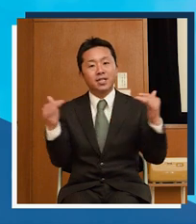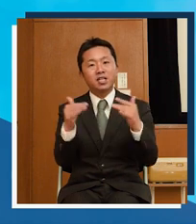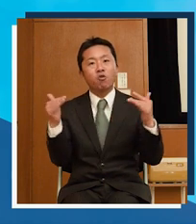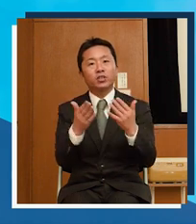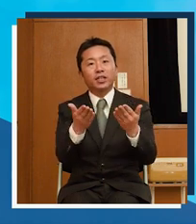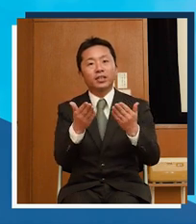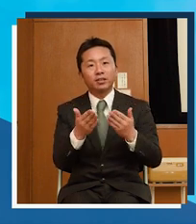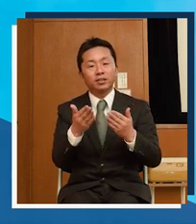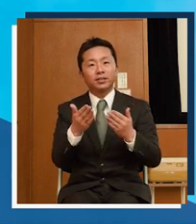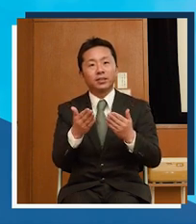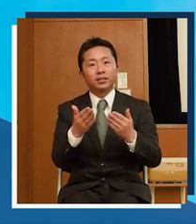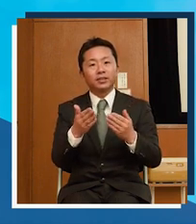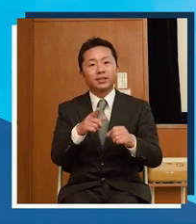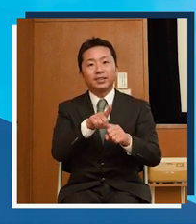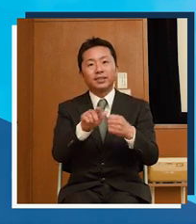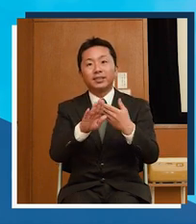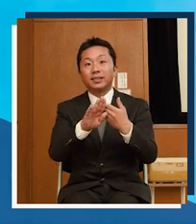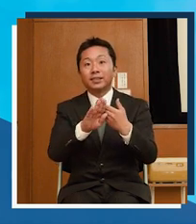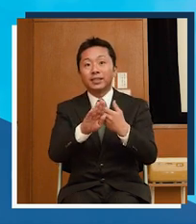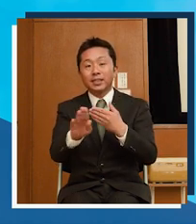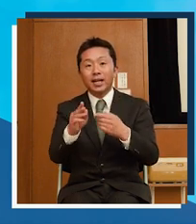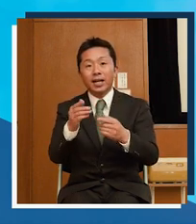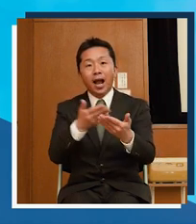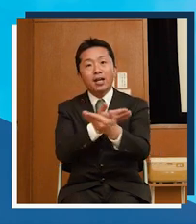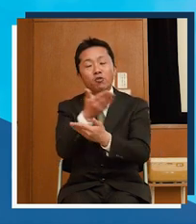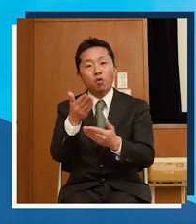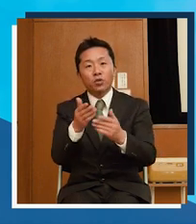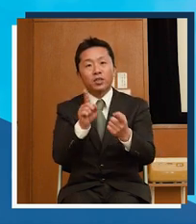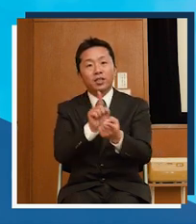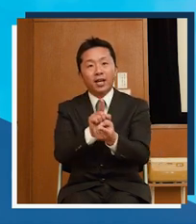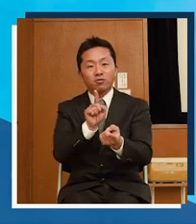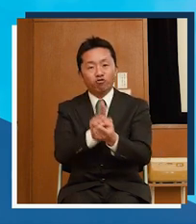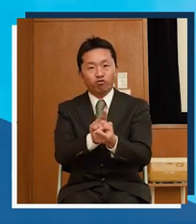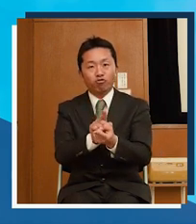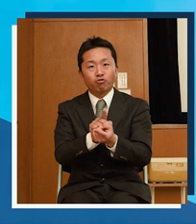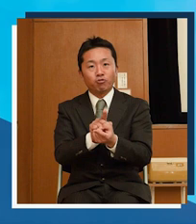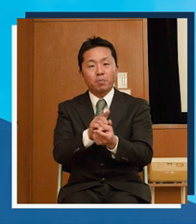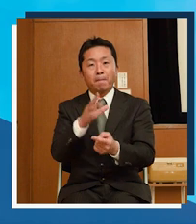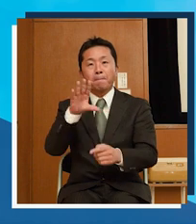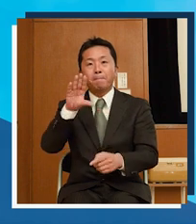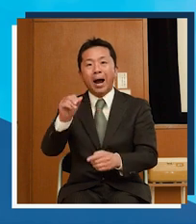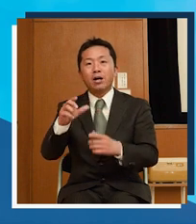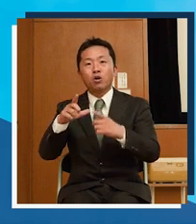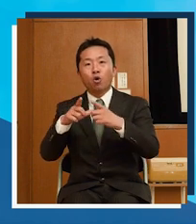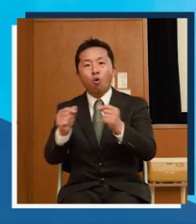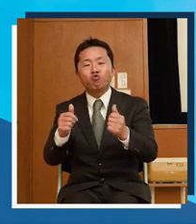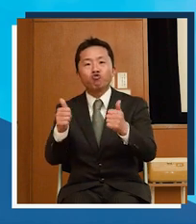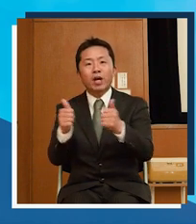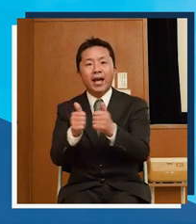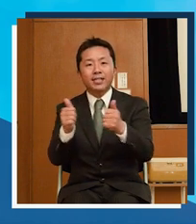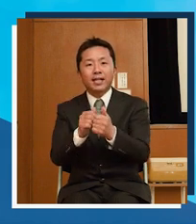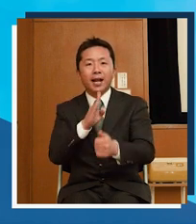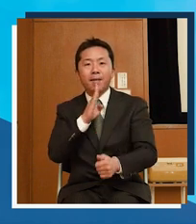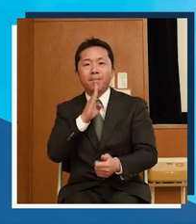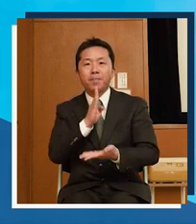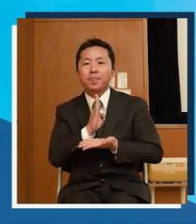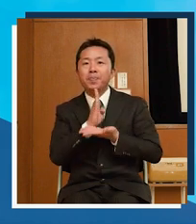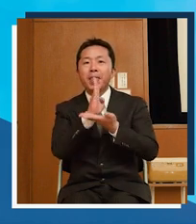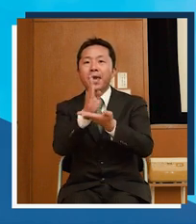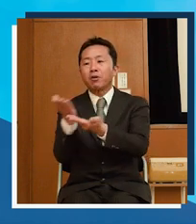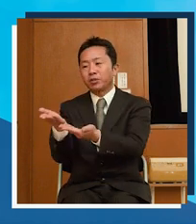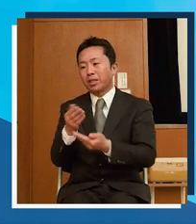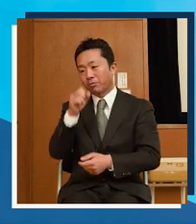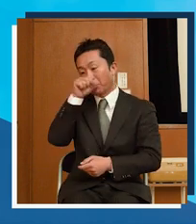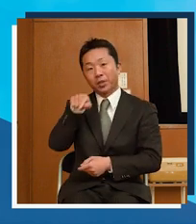沖縄県の地域が外交に関する万国診療会議という会議から提言をいただくということになっています